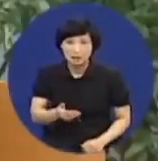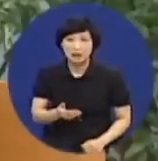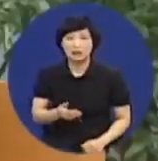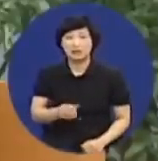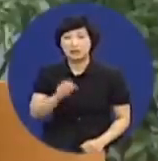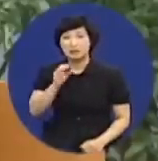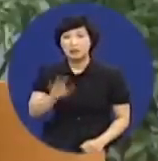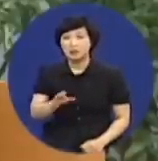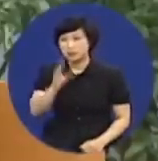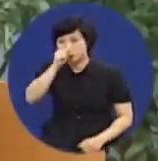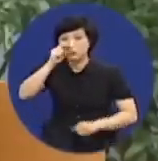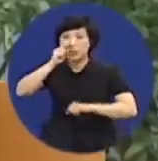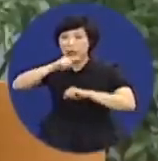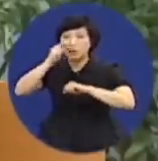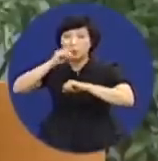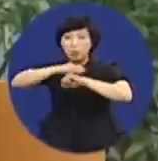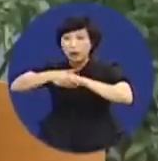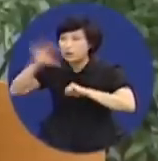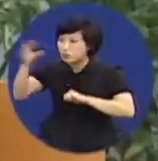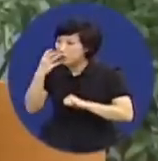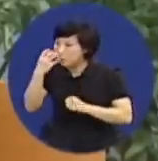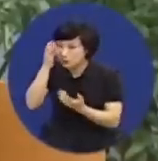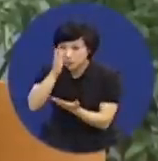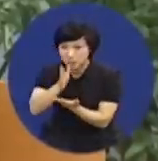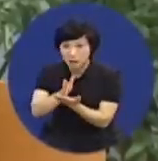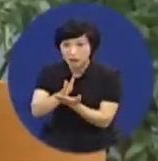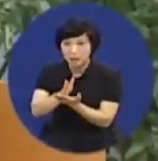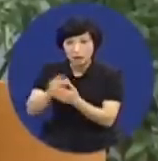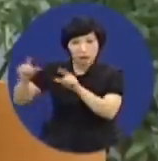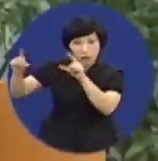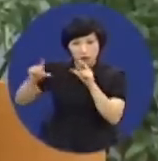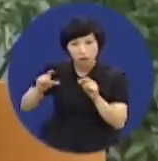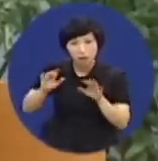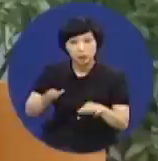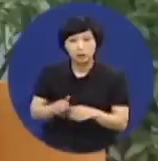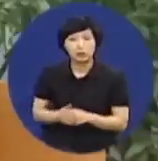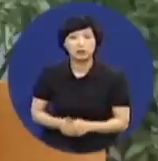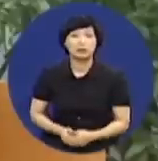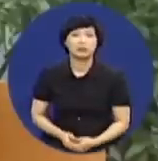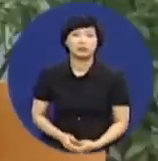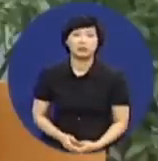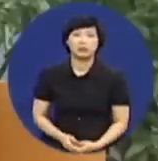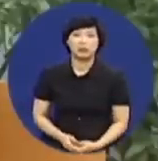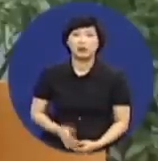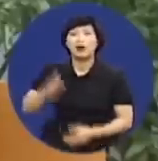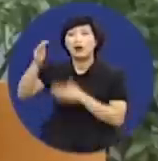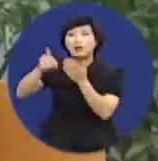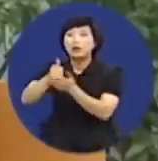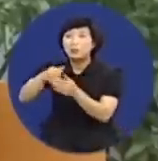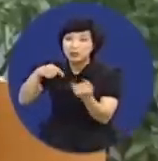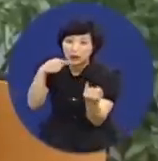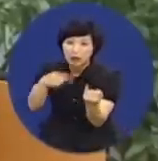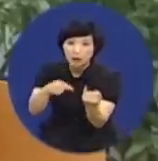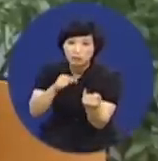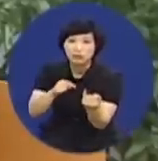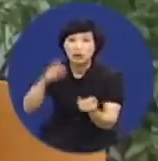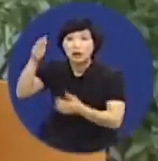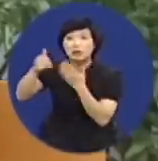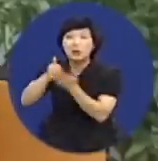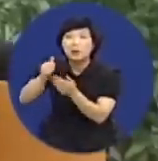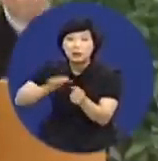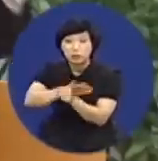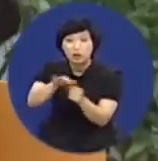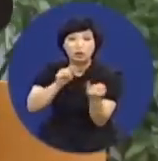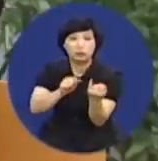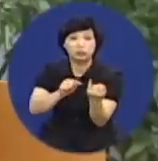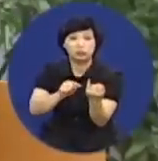にその善悪の知識の木の実は食べてはならないと、切なる思いで、切なる愛で教えてくださった